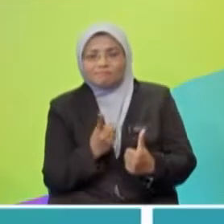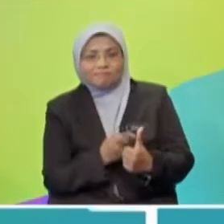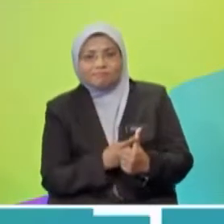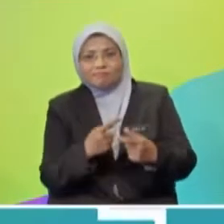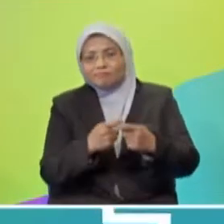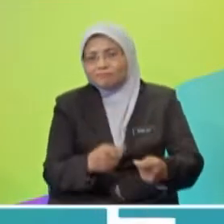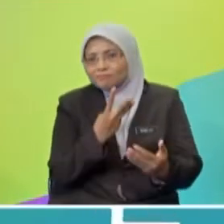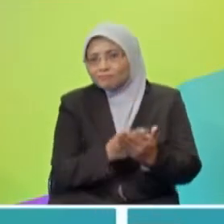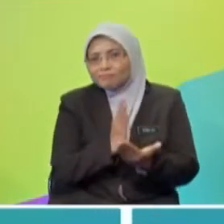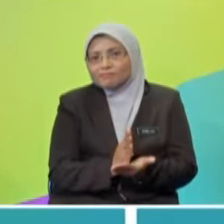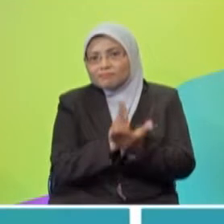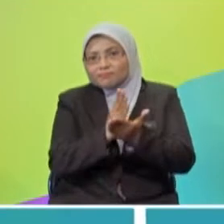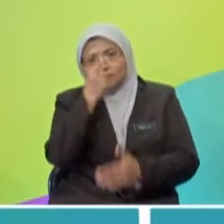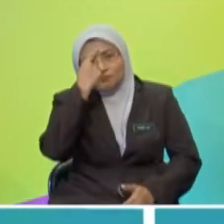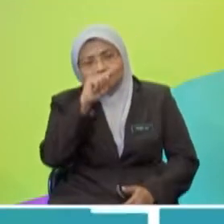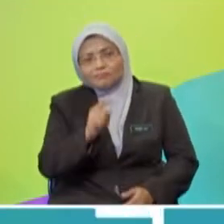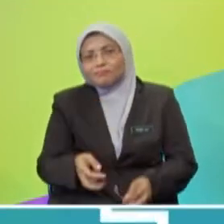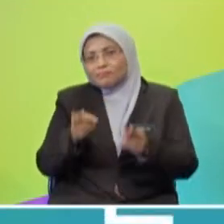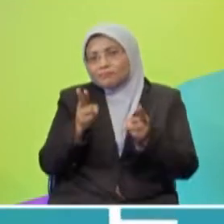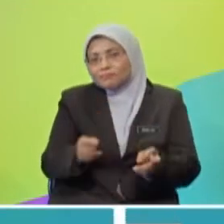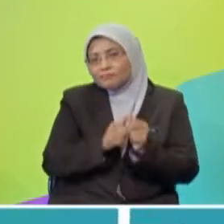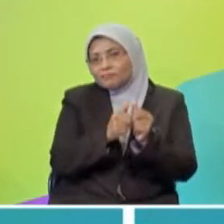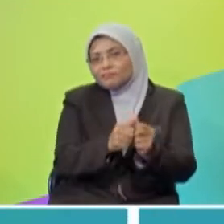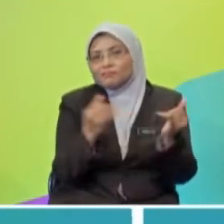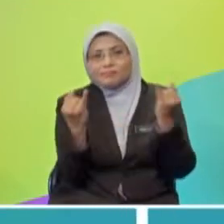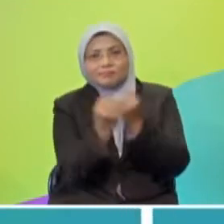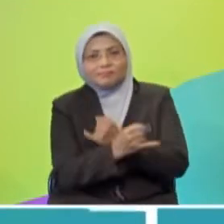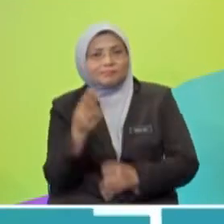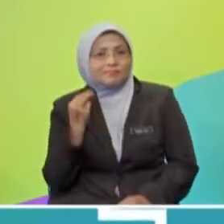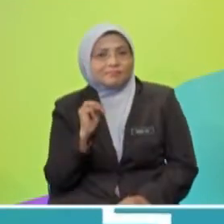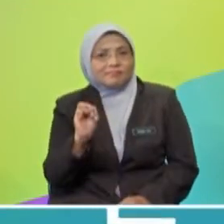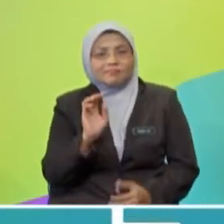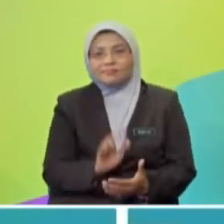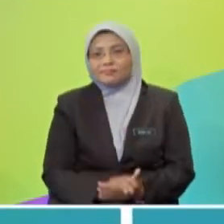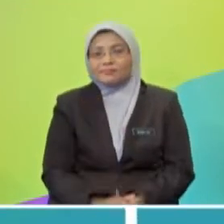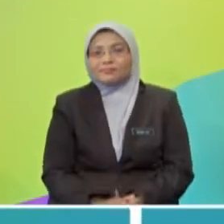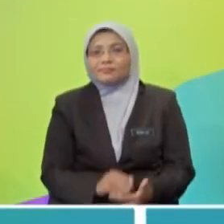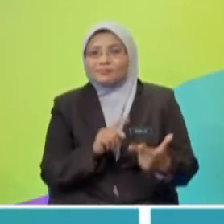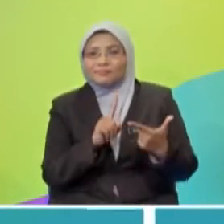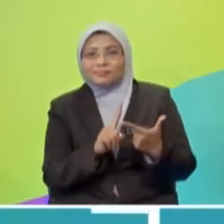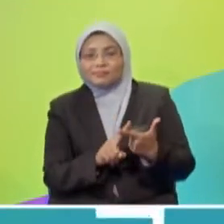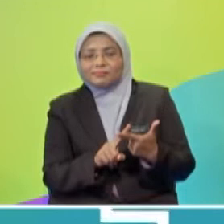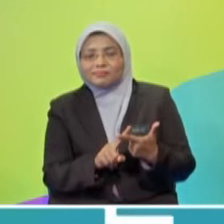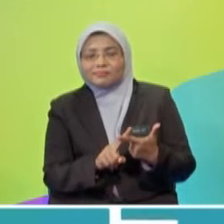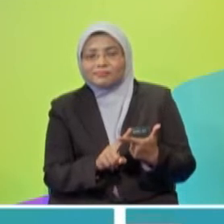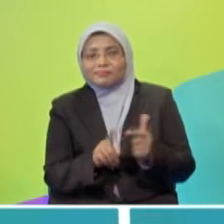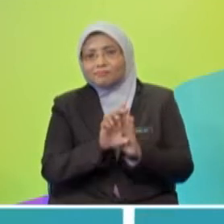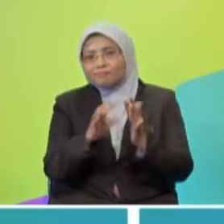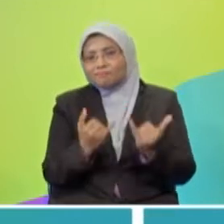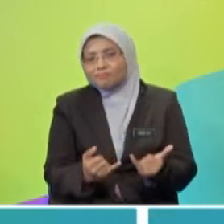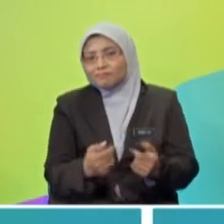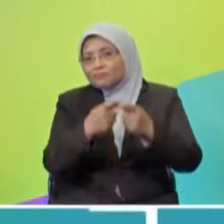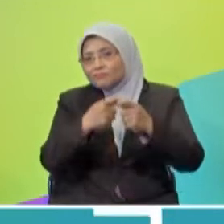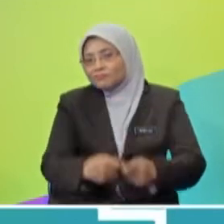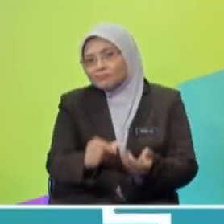rakyat berdasarkan keutamaan dan perjuangan mereka kalau kita Bolehkah tekan dan sekarang ini masih menetapkan gaji minimum Lah iya